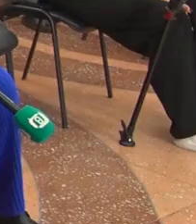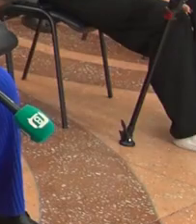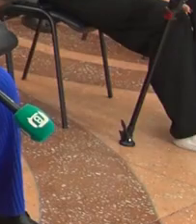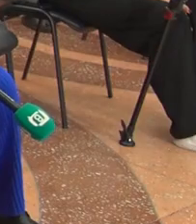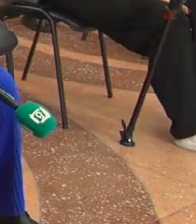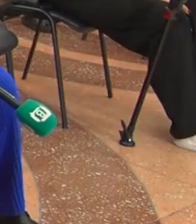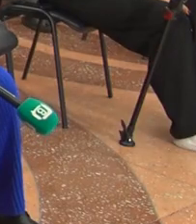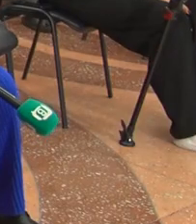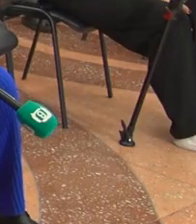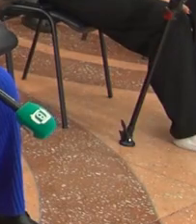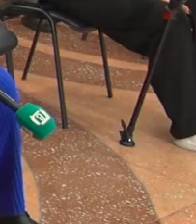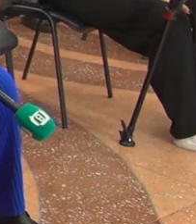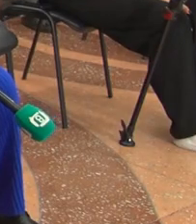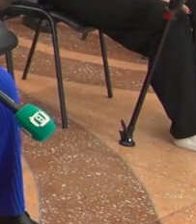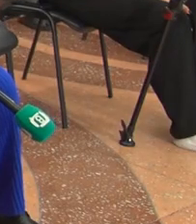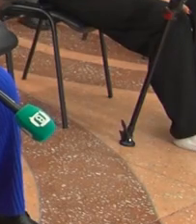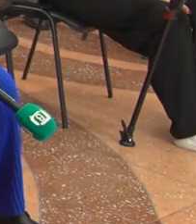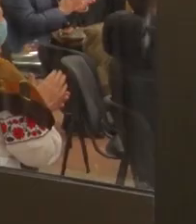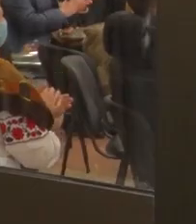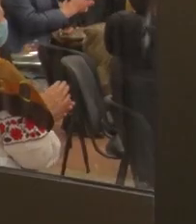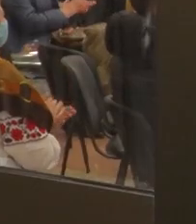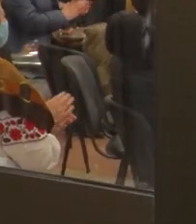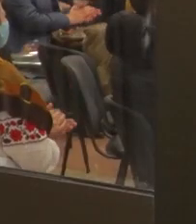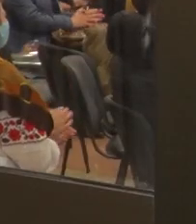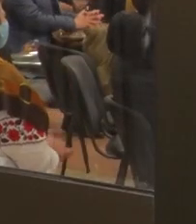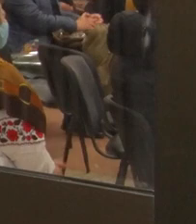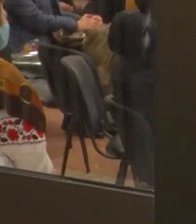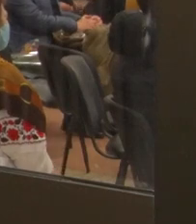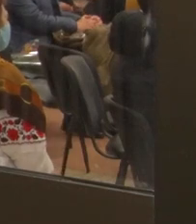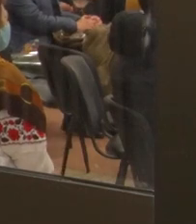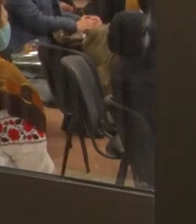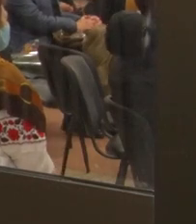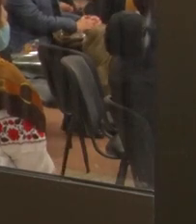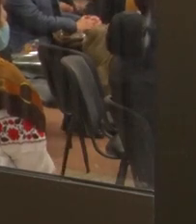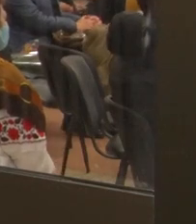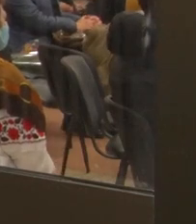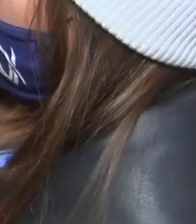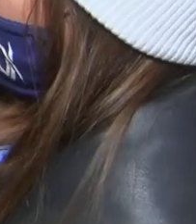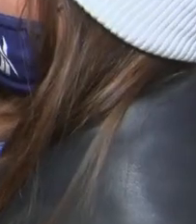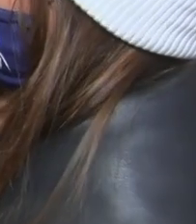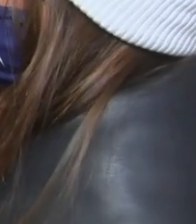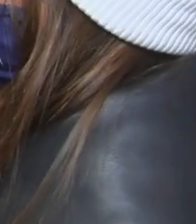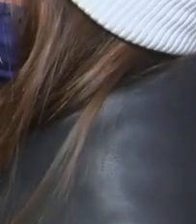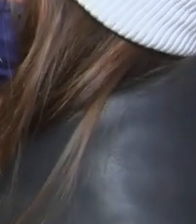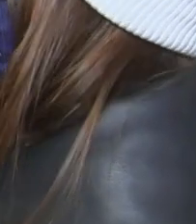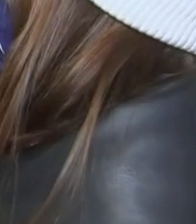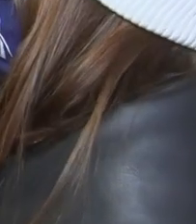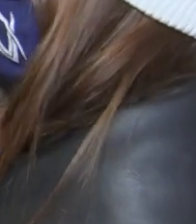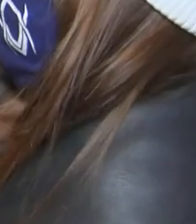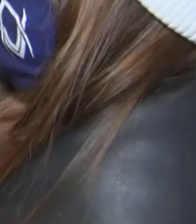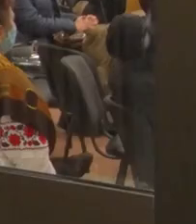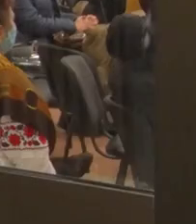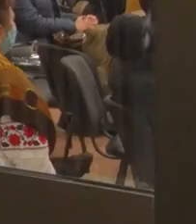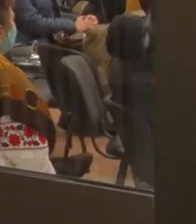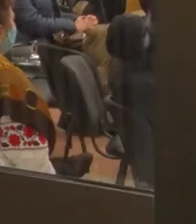хто підтримував на передовій Миколу Плахтіна. Військовослужбовець каже, завдяки турботі таких небайдужих знаходив сили боронити рідну